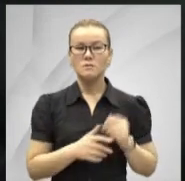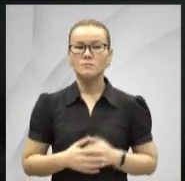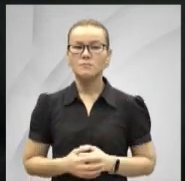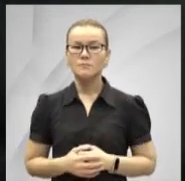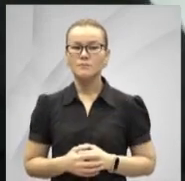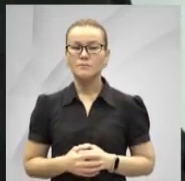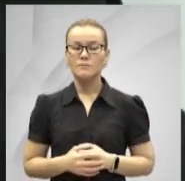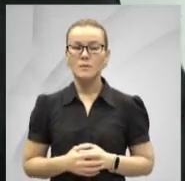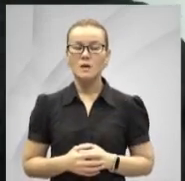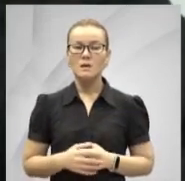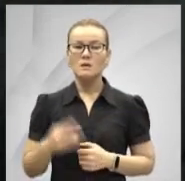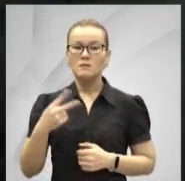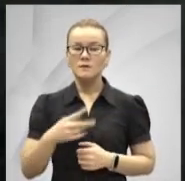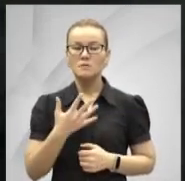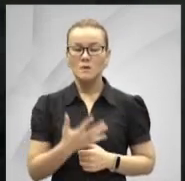36.